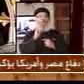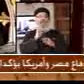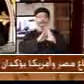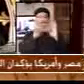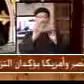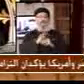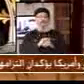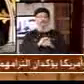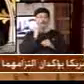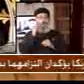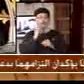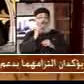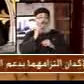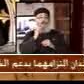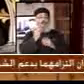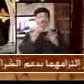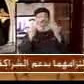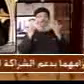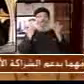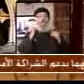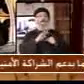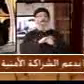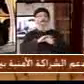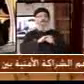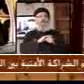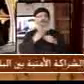2 ولا 5 ولا 7 ولا 10، لا، ده هو الصلوات بمشاعرها.